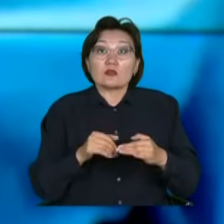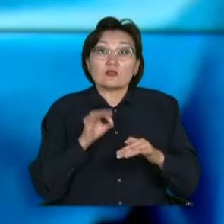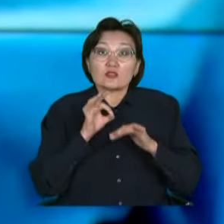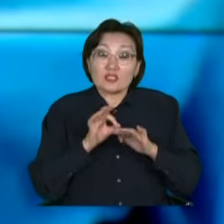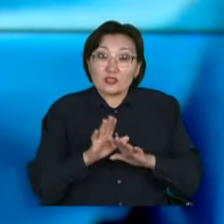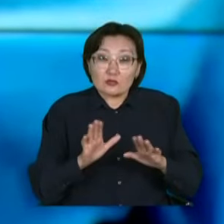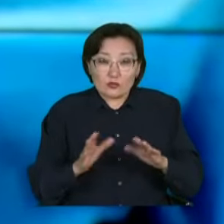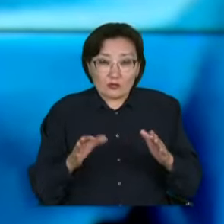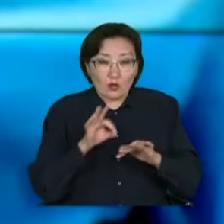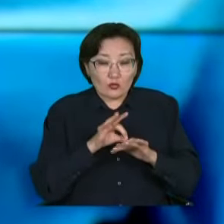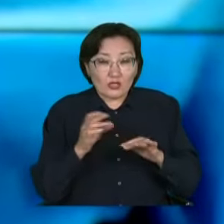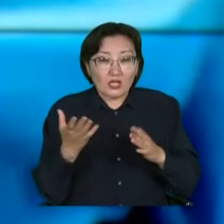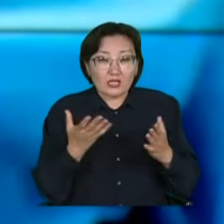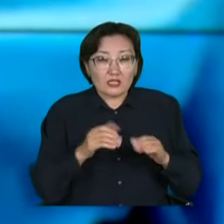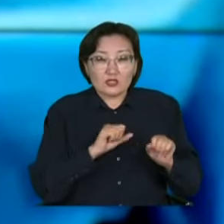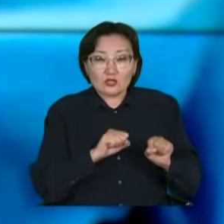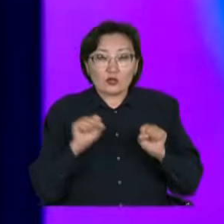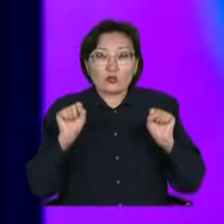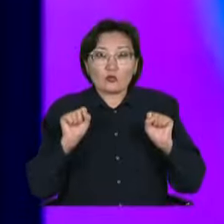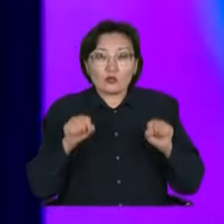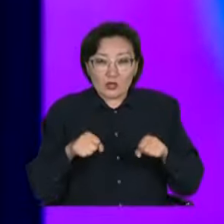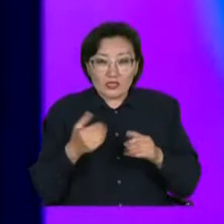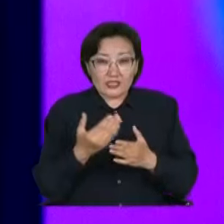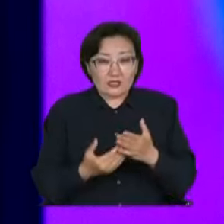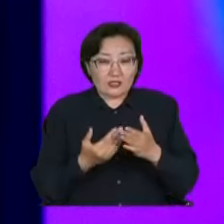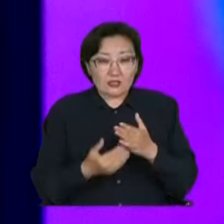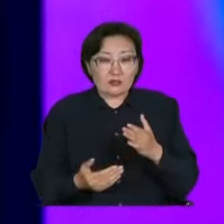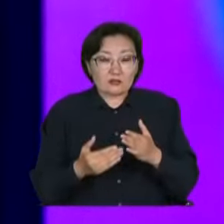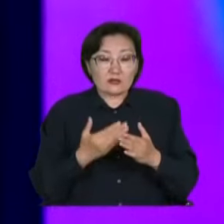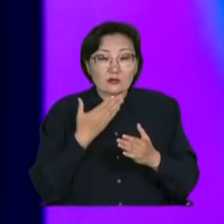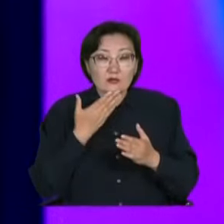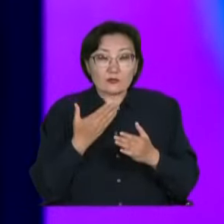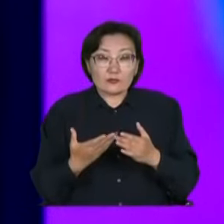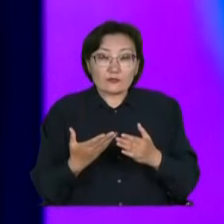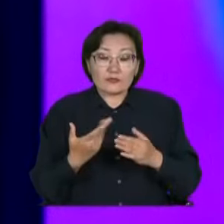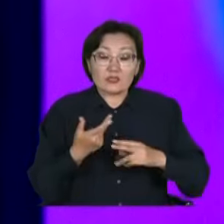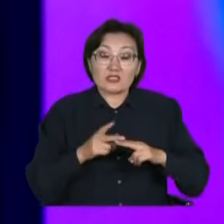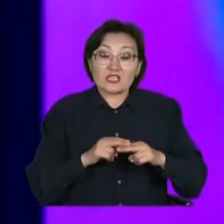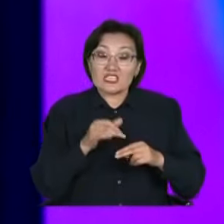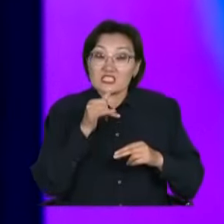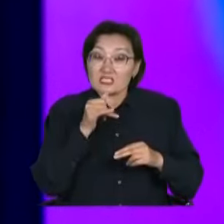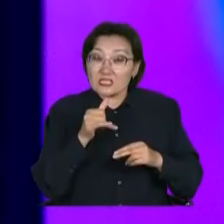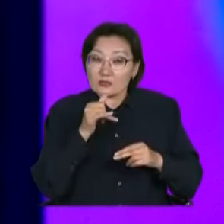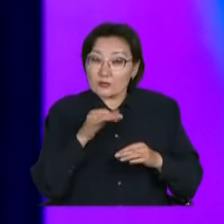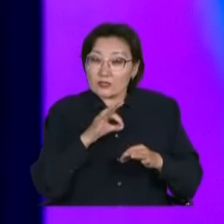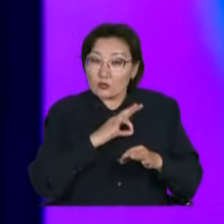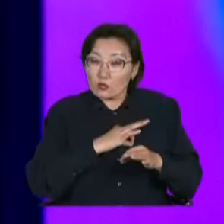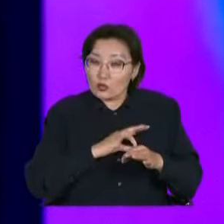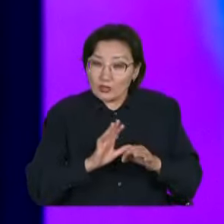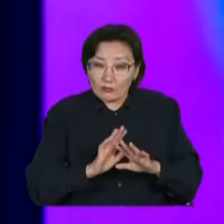қалай сақтанған жөн, кеңес берсеңіз? Енді отаға осы темекілерді шекпеу керек,